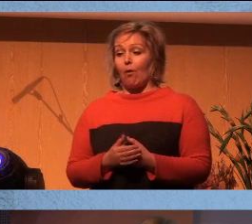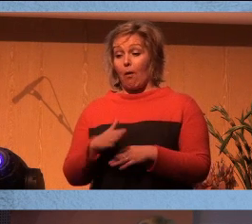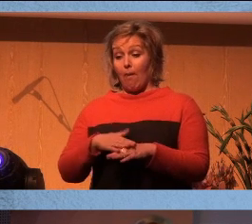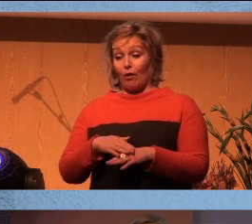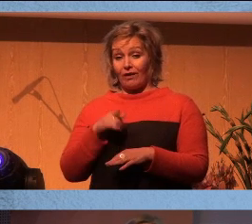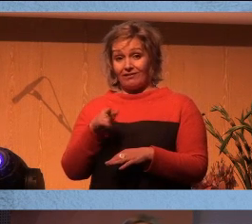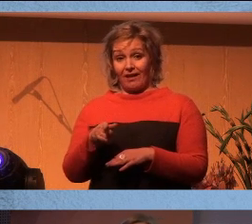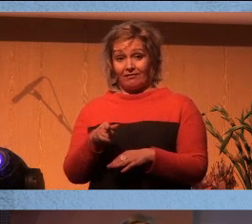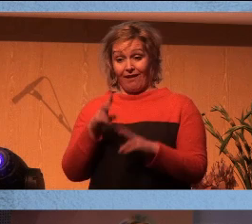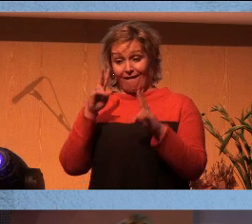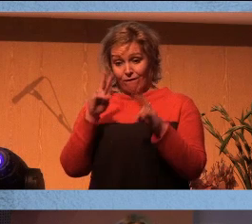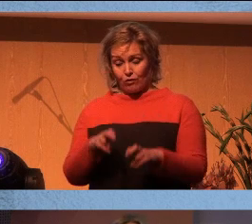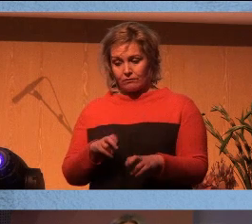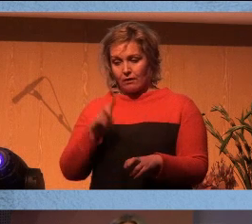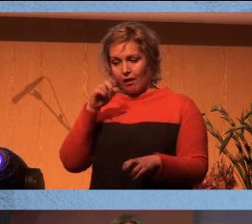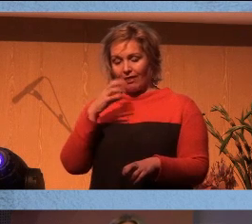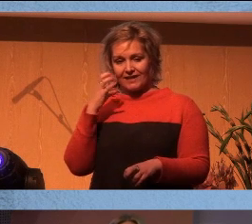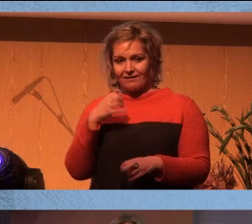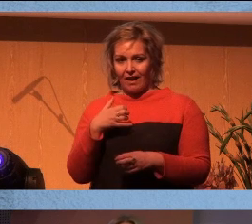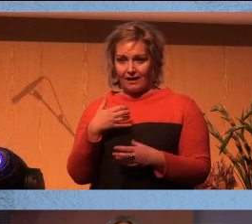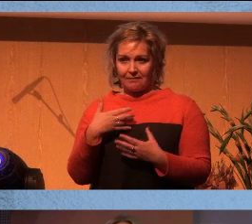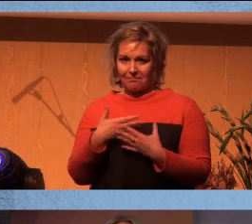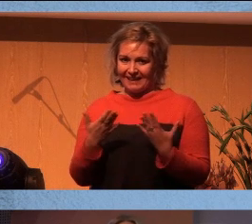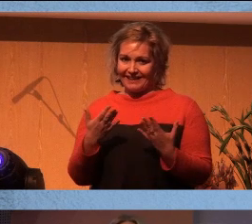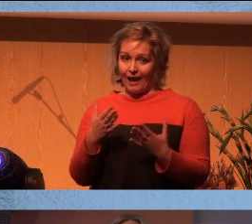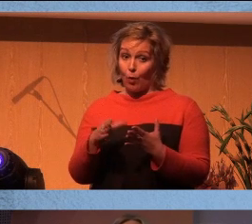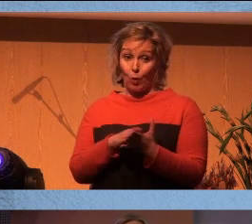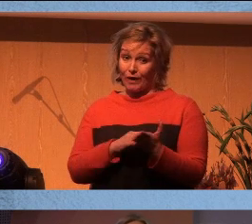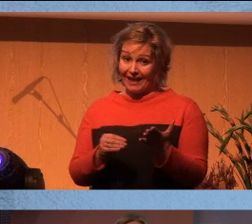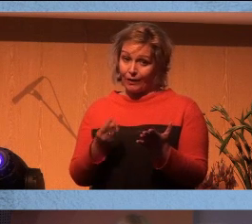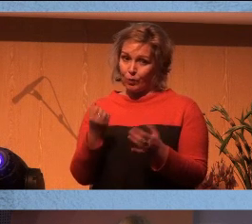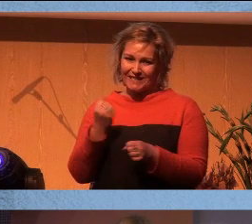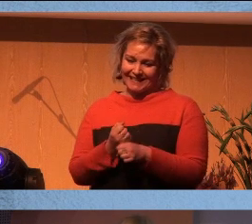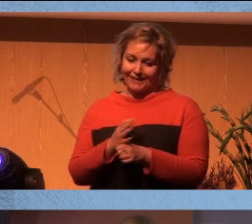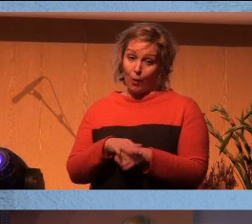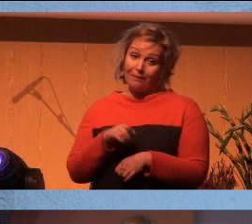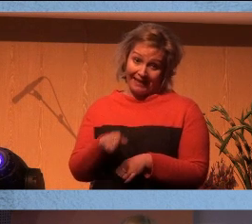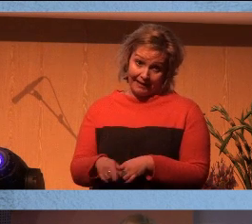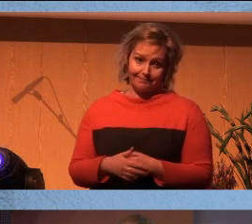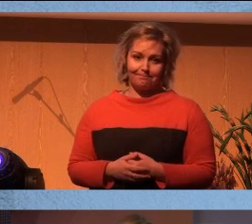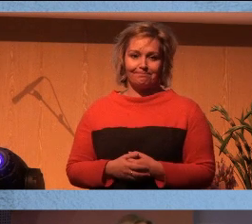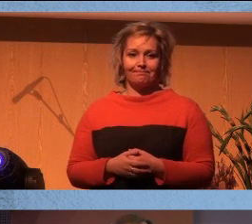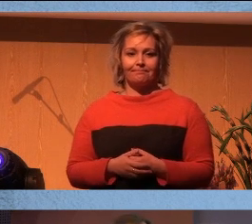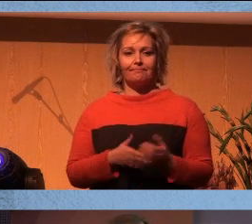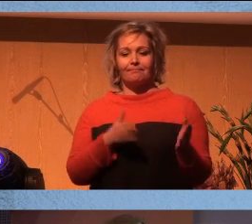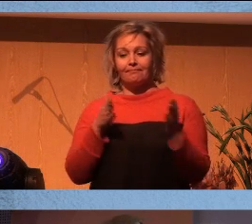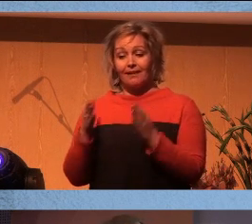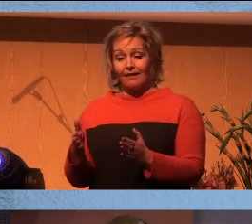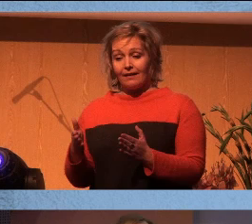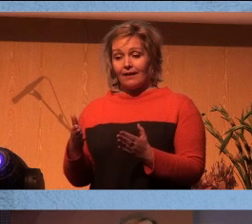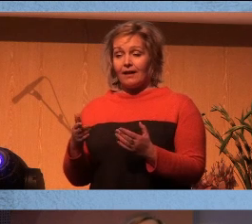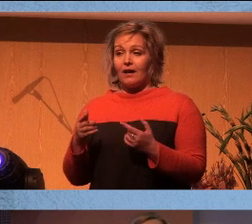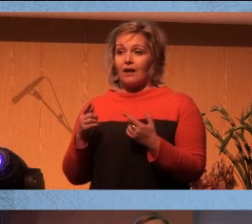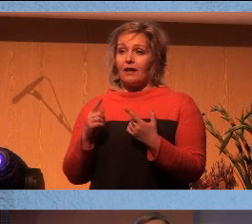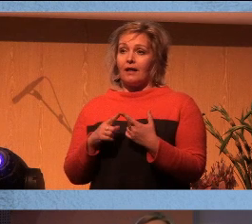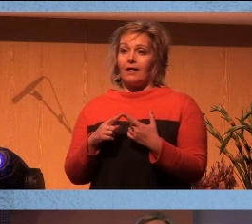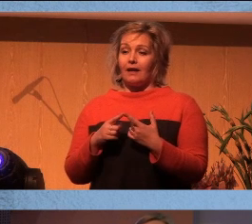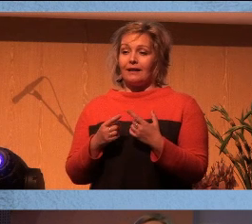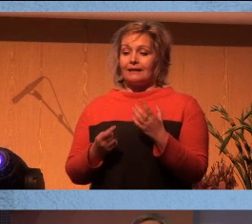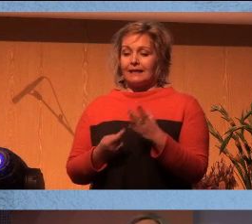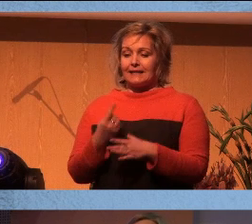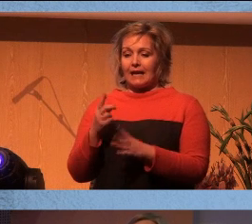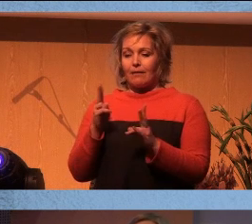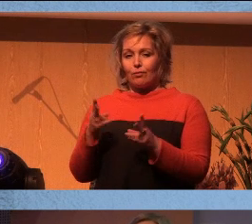bakgrunn av den tilgjengelige forskningen, så kan vi dessverre ikke konkludere noe sikkert om det. Videre så gjelder